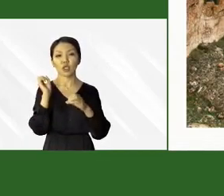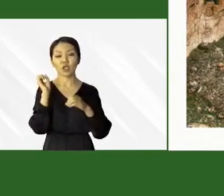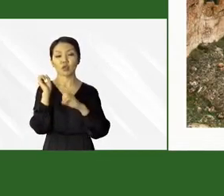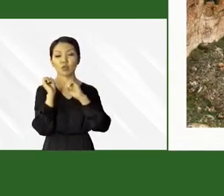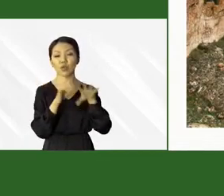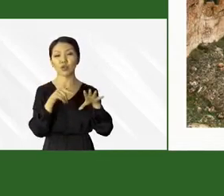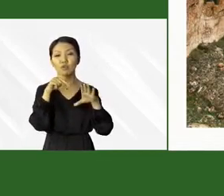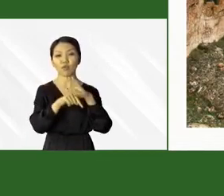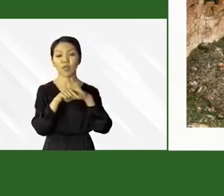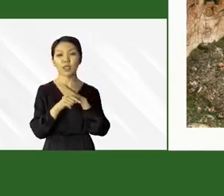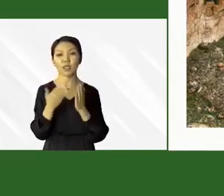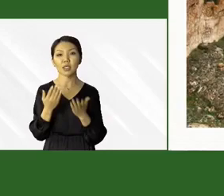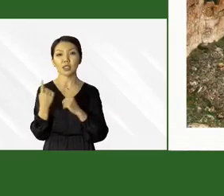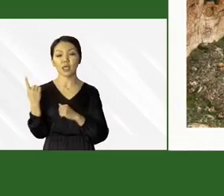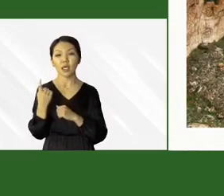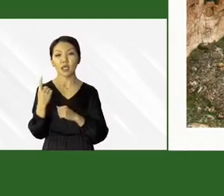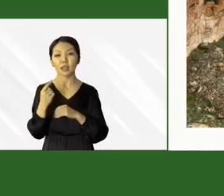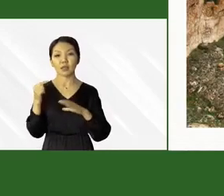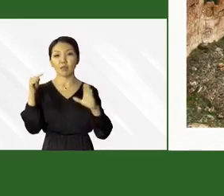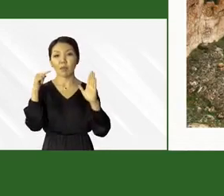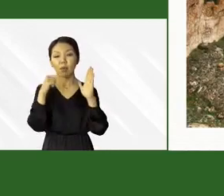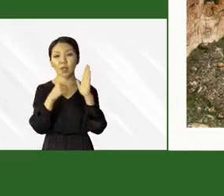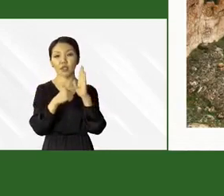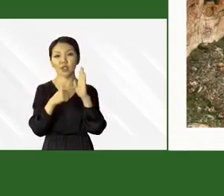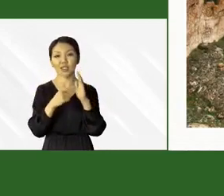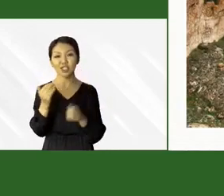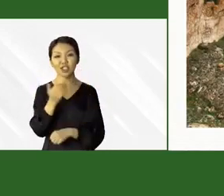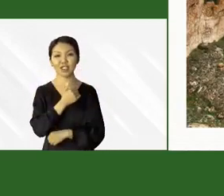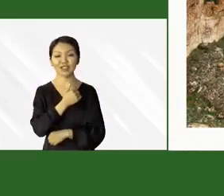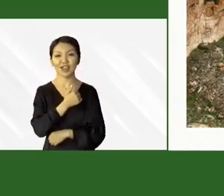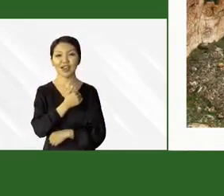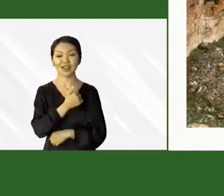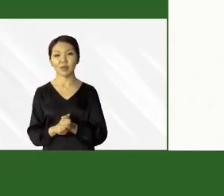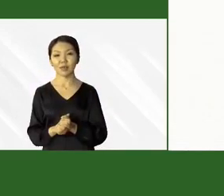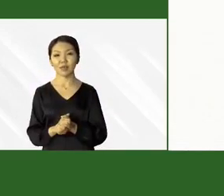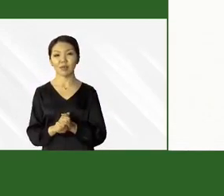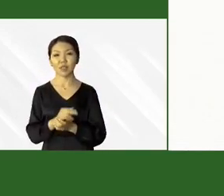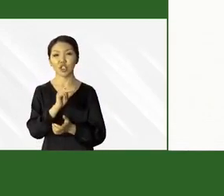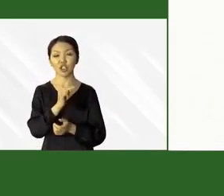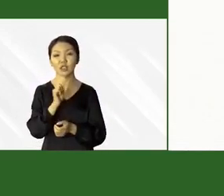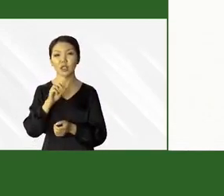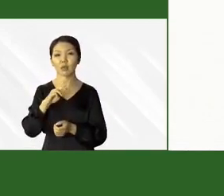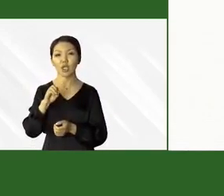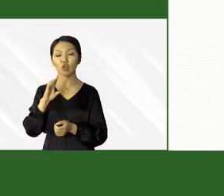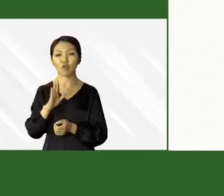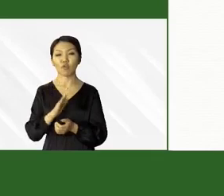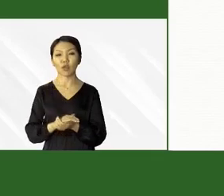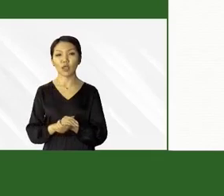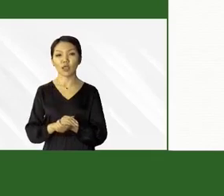бы один камень окажется во впадине, желание посетителя исполнится. Чингис